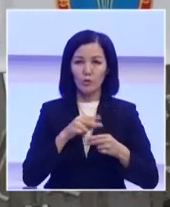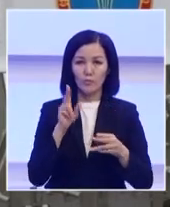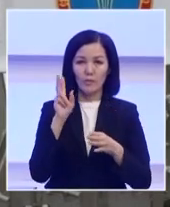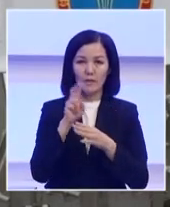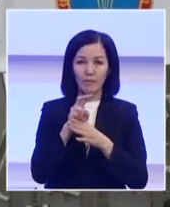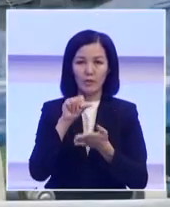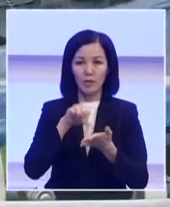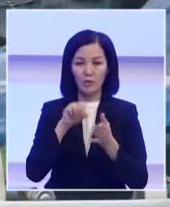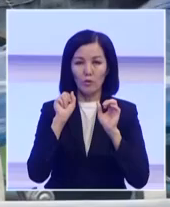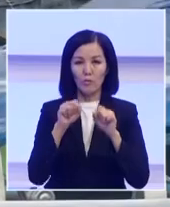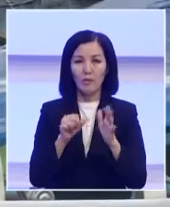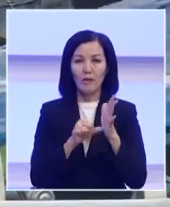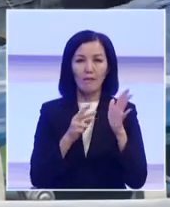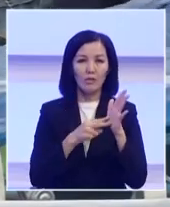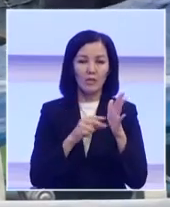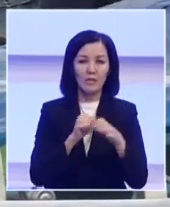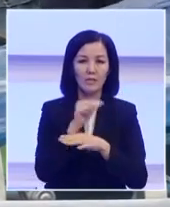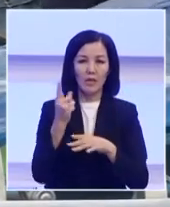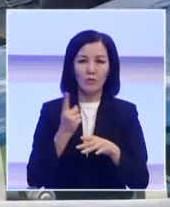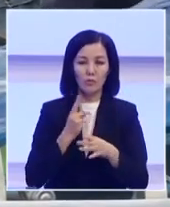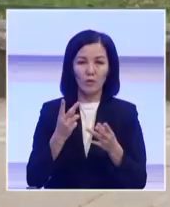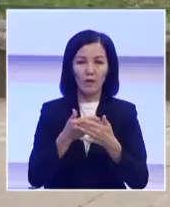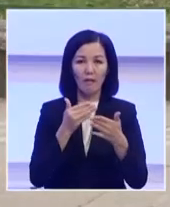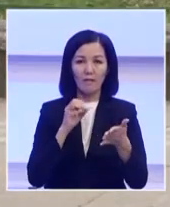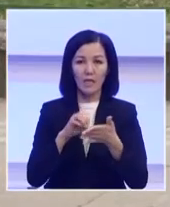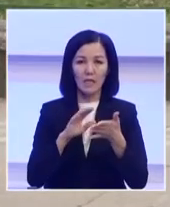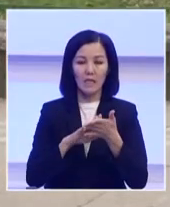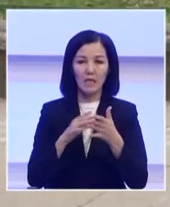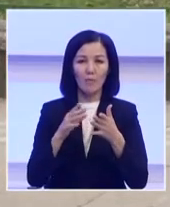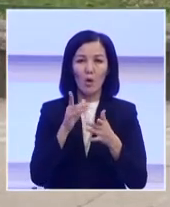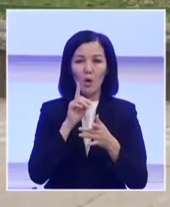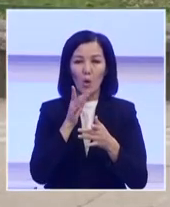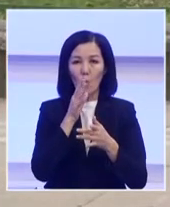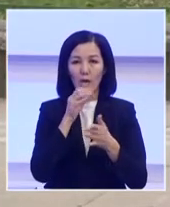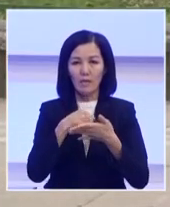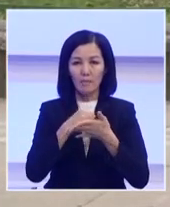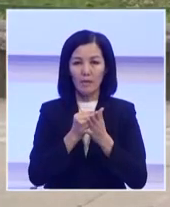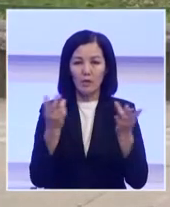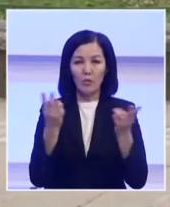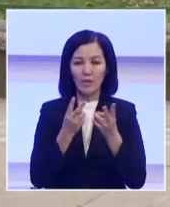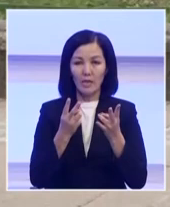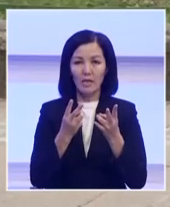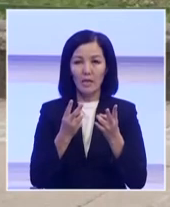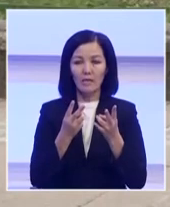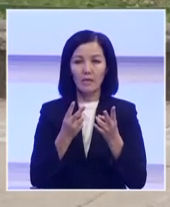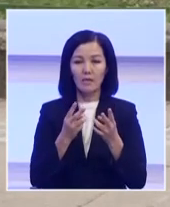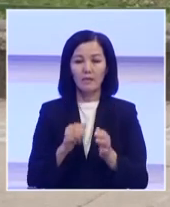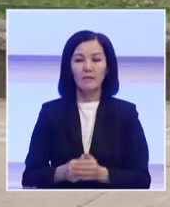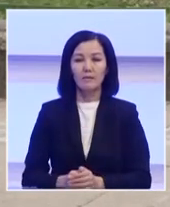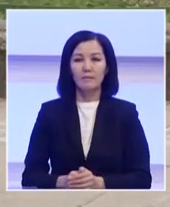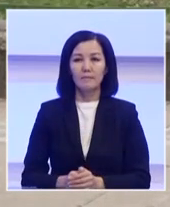сағатта қолыңызға тиеді, тек алдын ала тіркеліп талон алуыңыз керек. Еліміздің бас шаһарындағы эпидемиологиялық